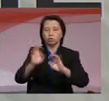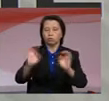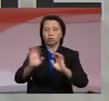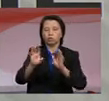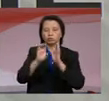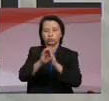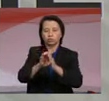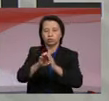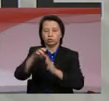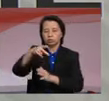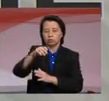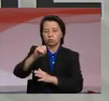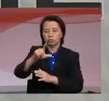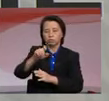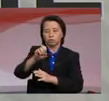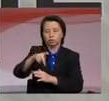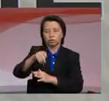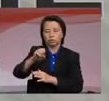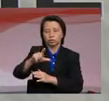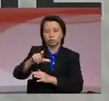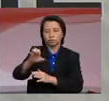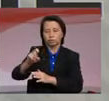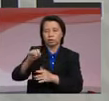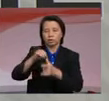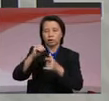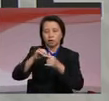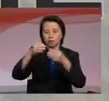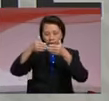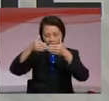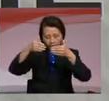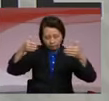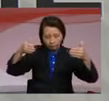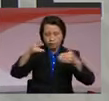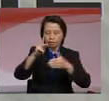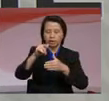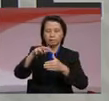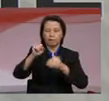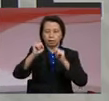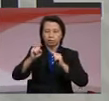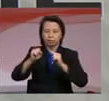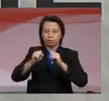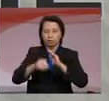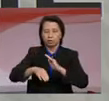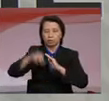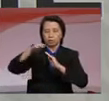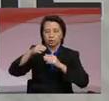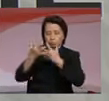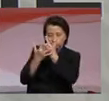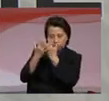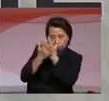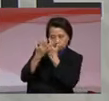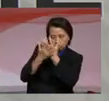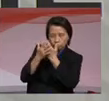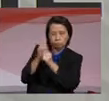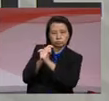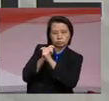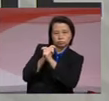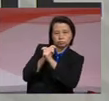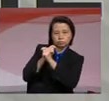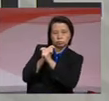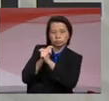seperti polipropilen ataupun lapisan kapas yang boleh meningkatkan penapisan dan